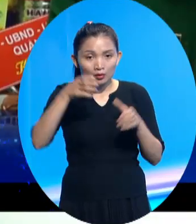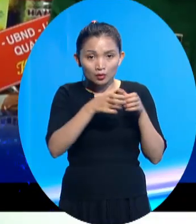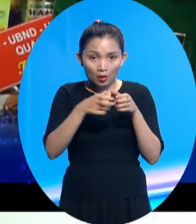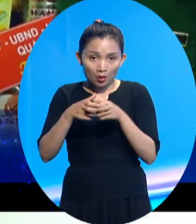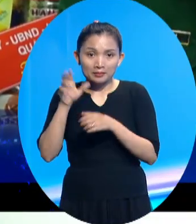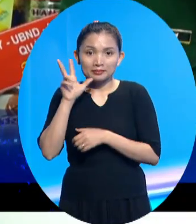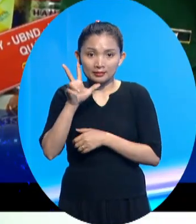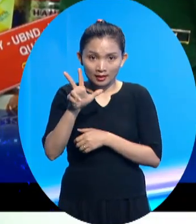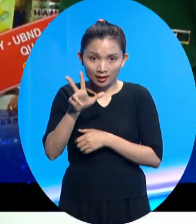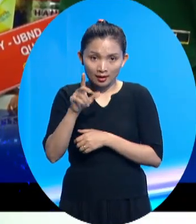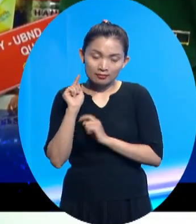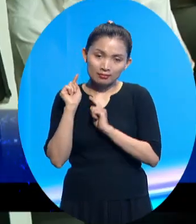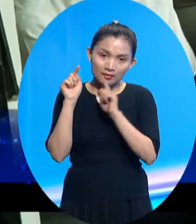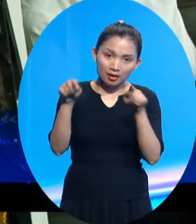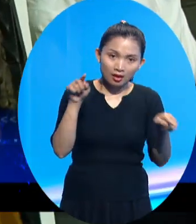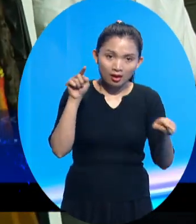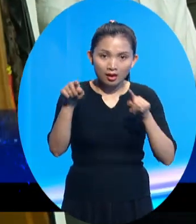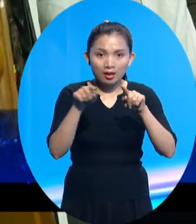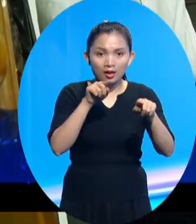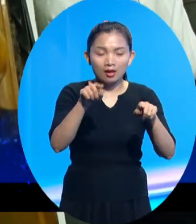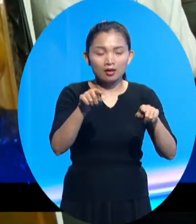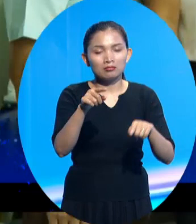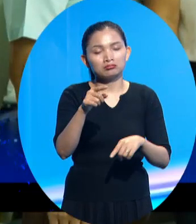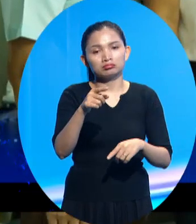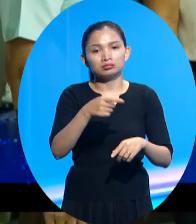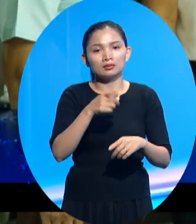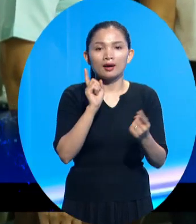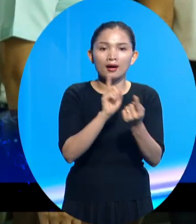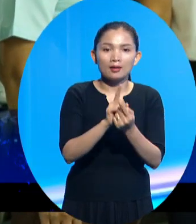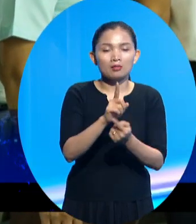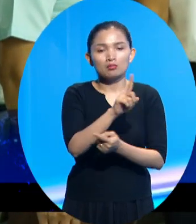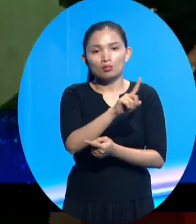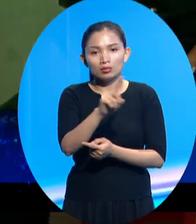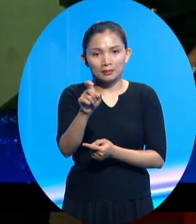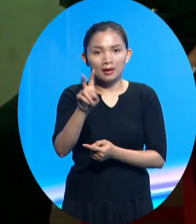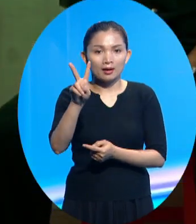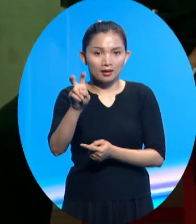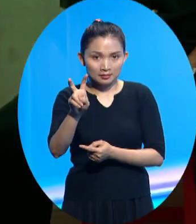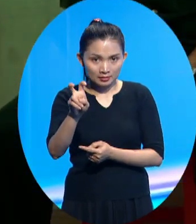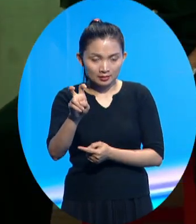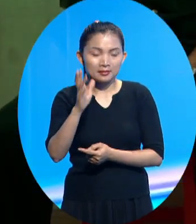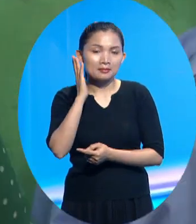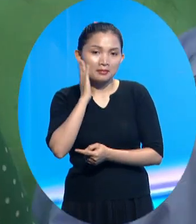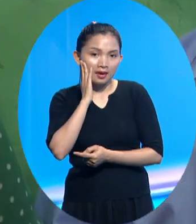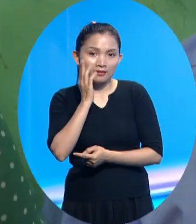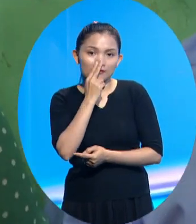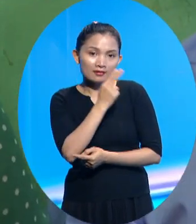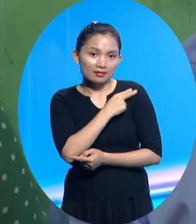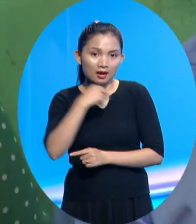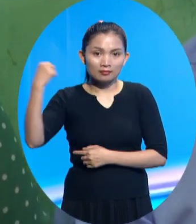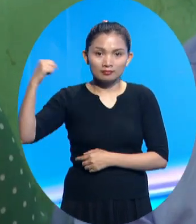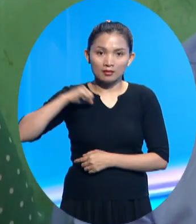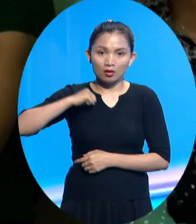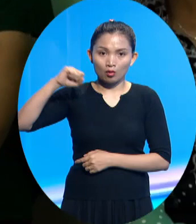thăm hỏi tra 120 phần quà cho các Mẹ Việt Nam anh hùng thương binh bệnh binh gia đình Liệt sĩ gia đình có công với cách mạng người